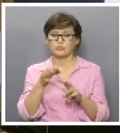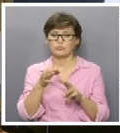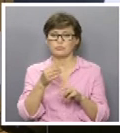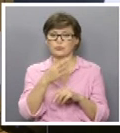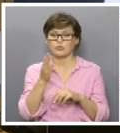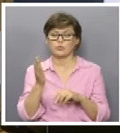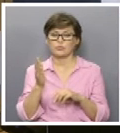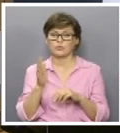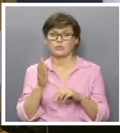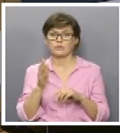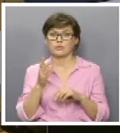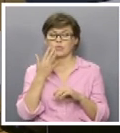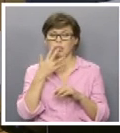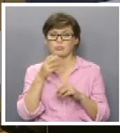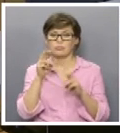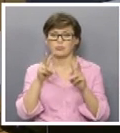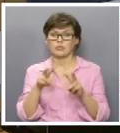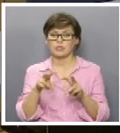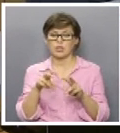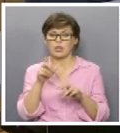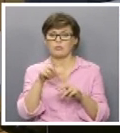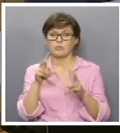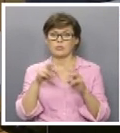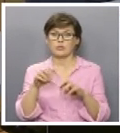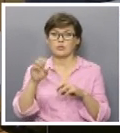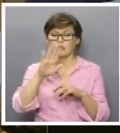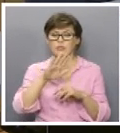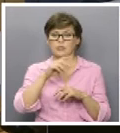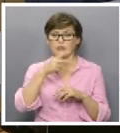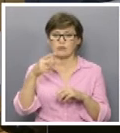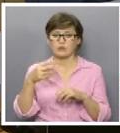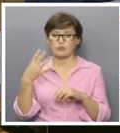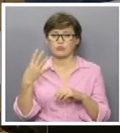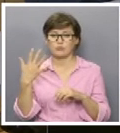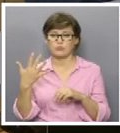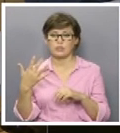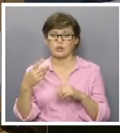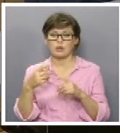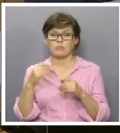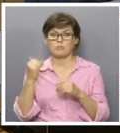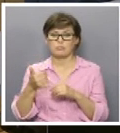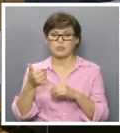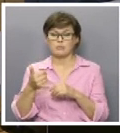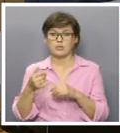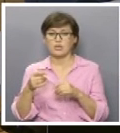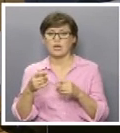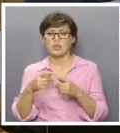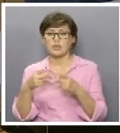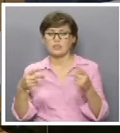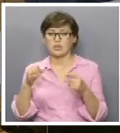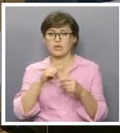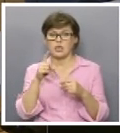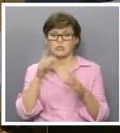бұл шетелдік мамандардың зерттеуі бойынша Евро 4-5 бензинімен салыстырғанда газ